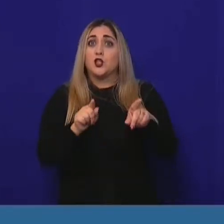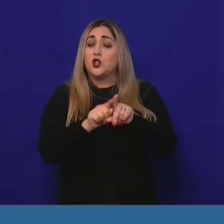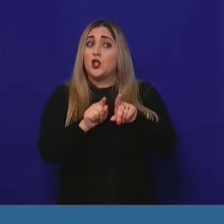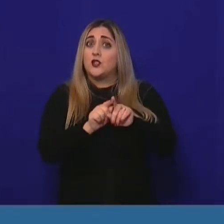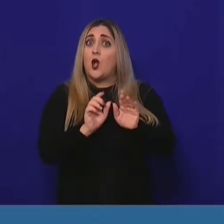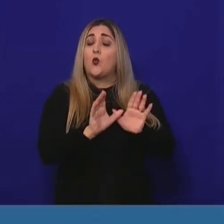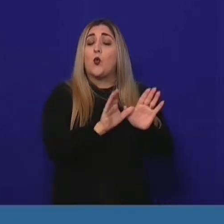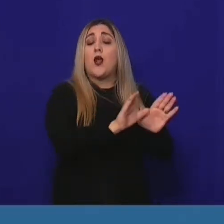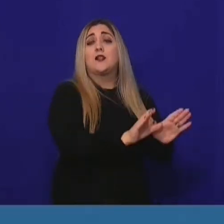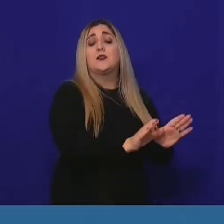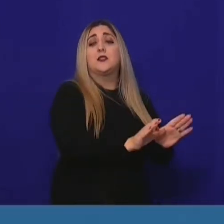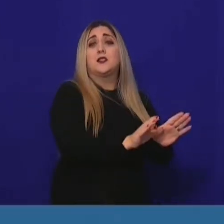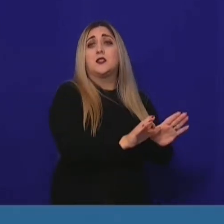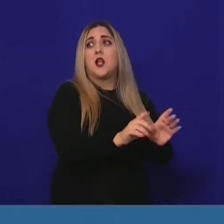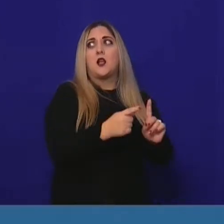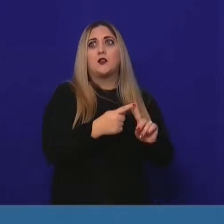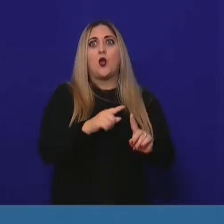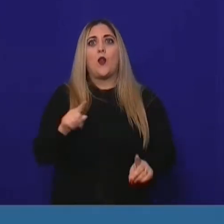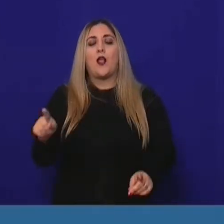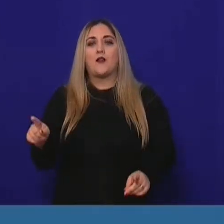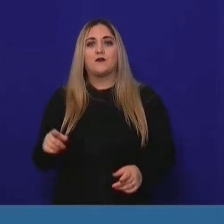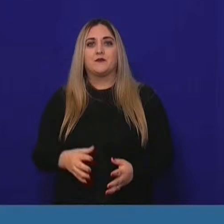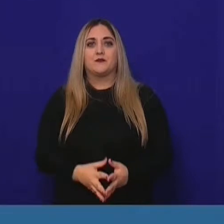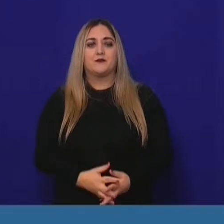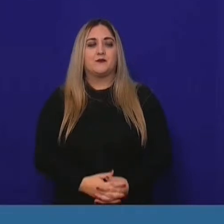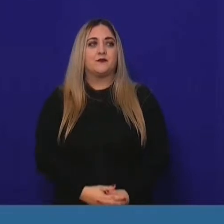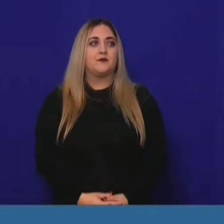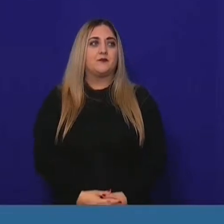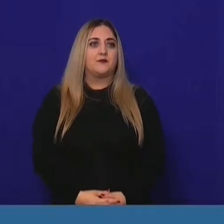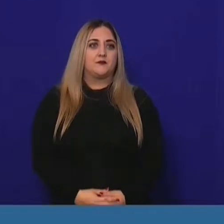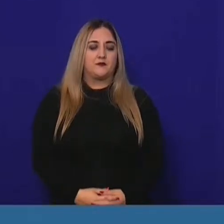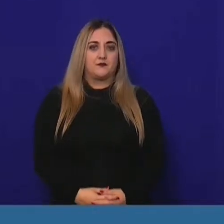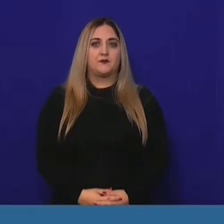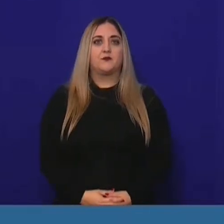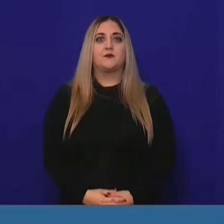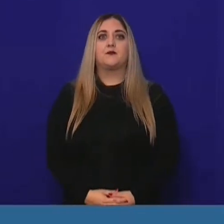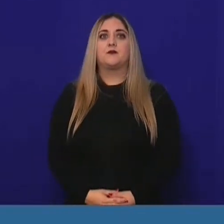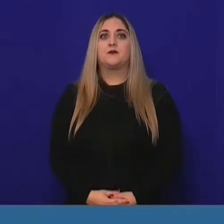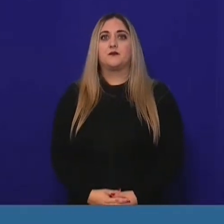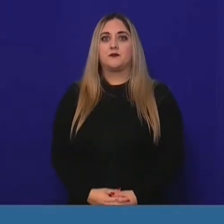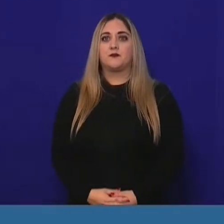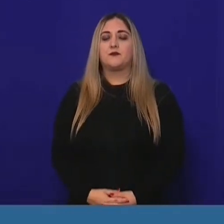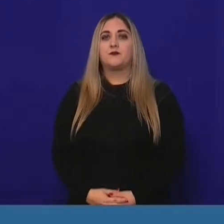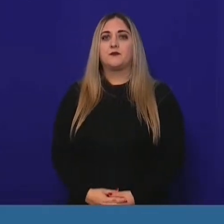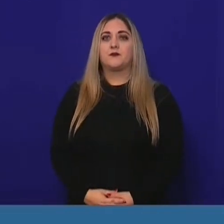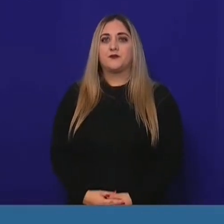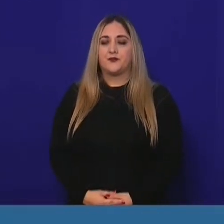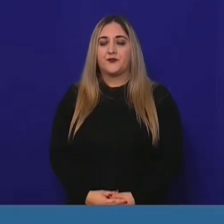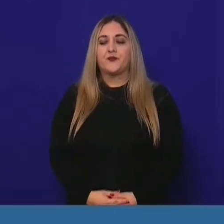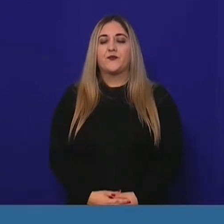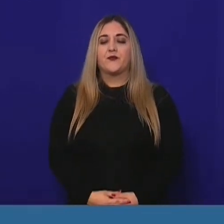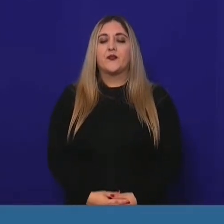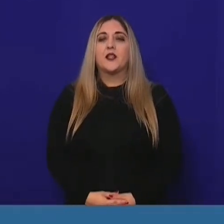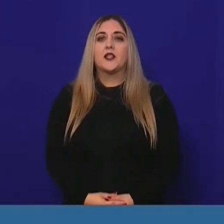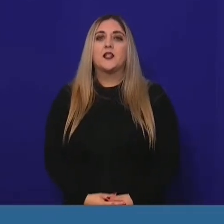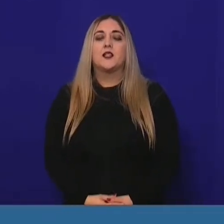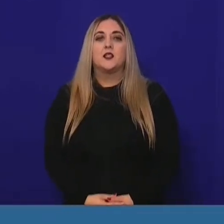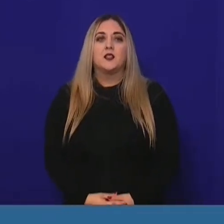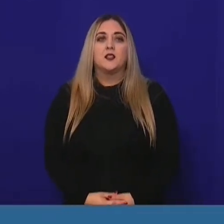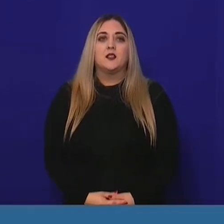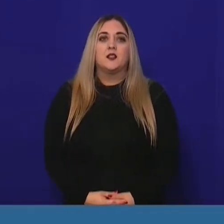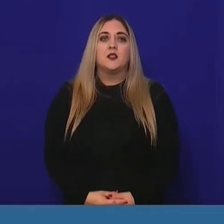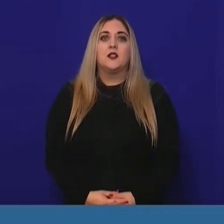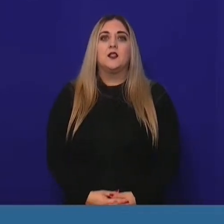kwarantina forsi inqas fil-ġranet. Grazzi ħafna. Importanti ħafna, mela. Aħna bħal medna